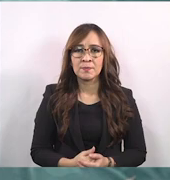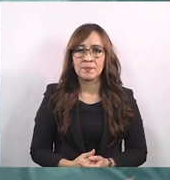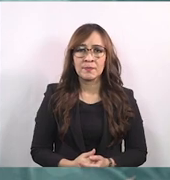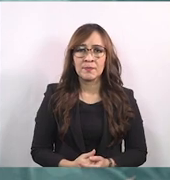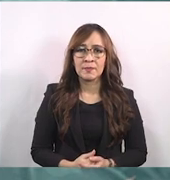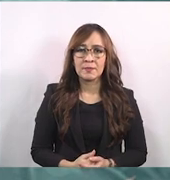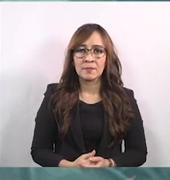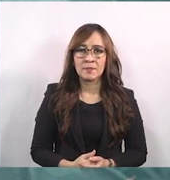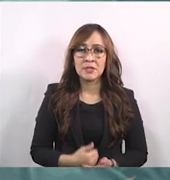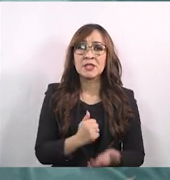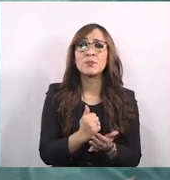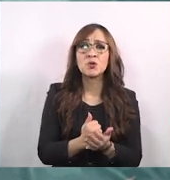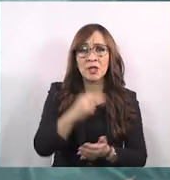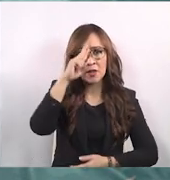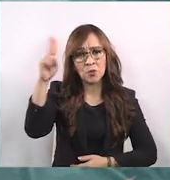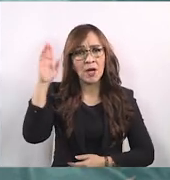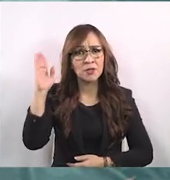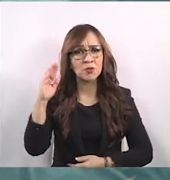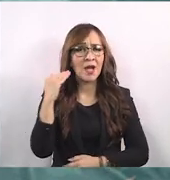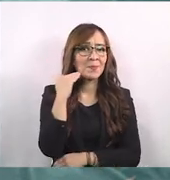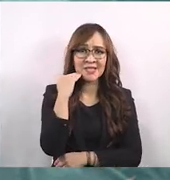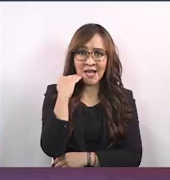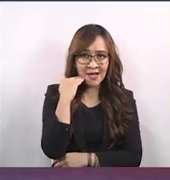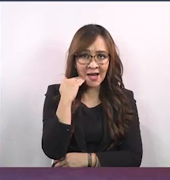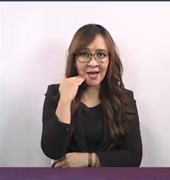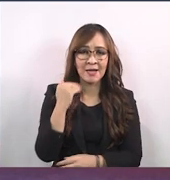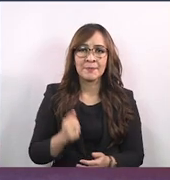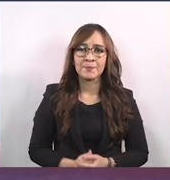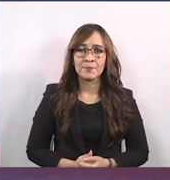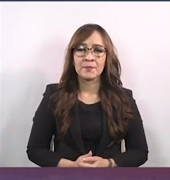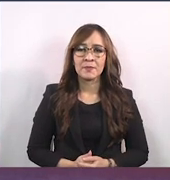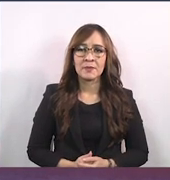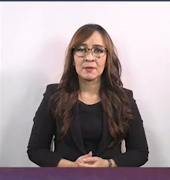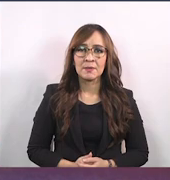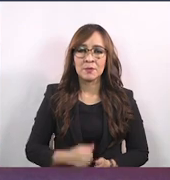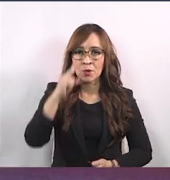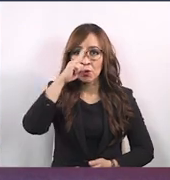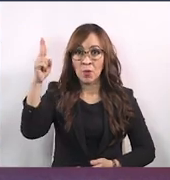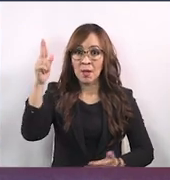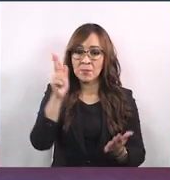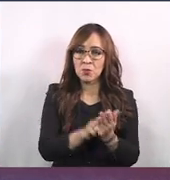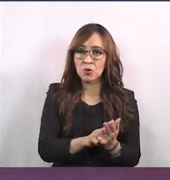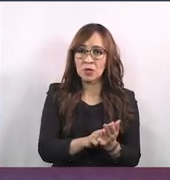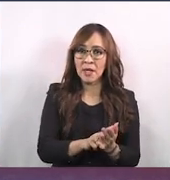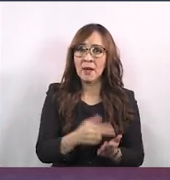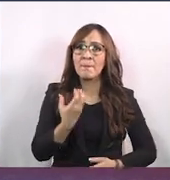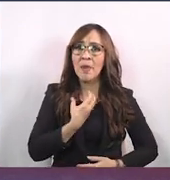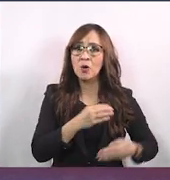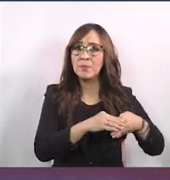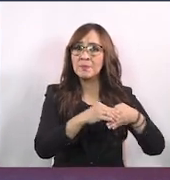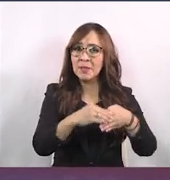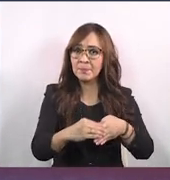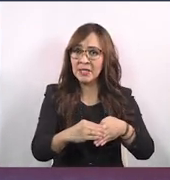sempurna dia memilih kita dia mengutus roh kudus-nya Dia memiliki tak memberikan FirmanNya untuk mengarahkan kita